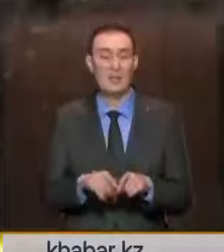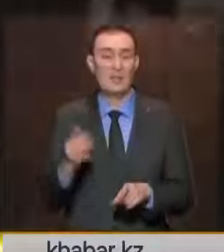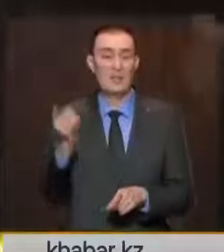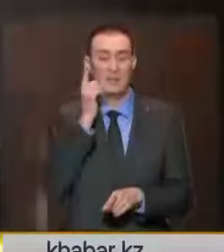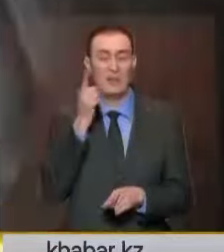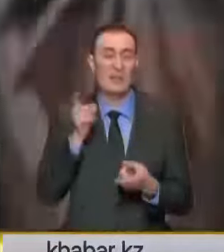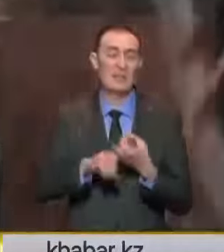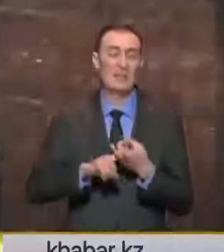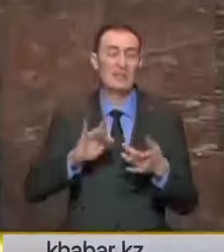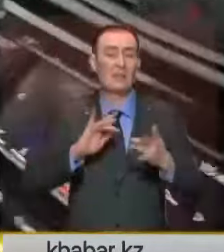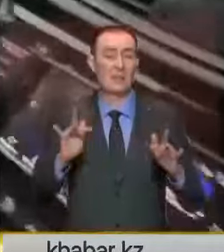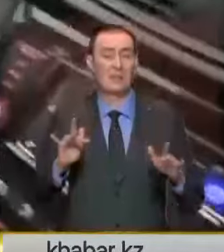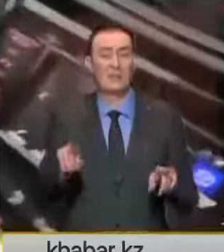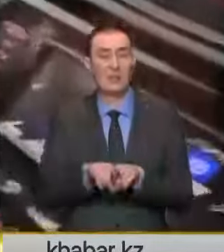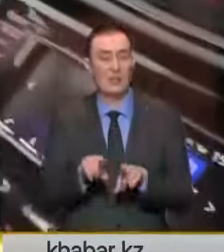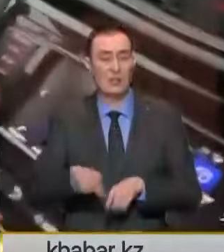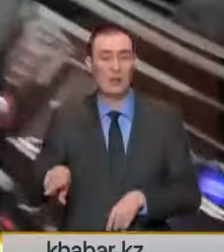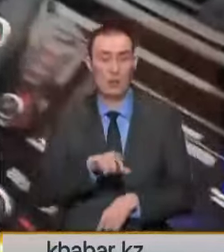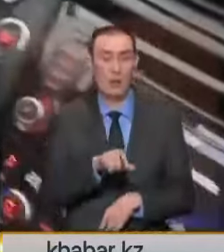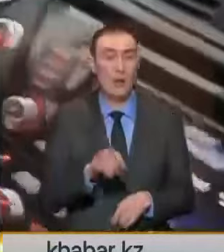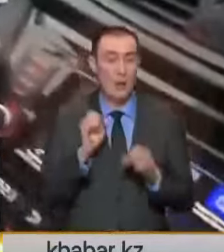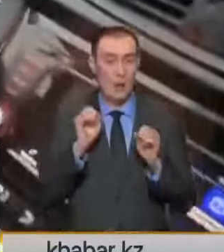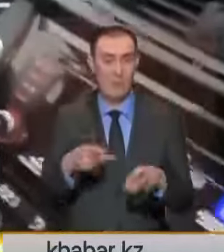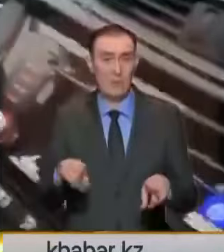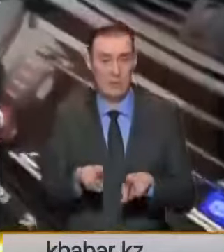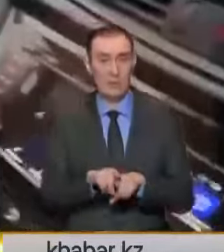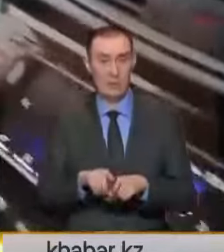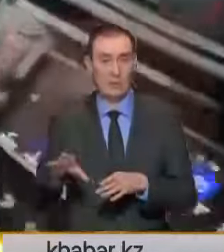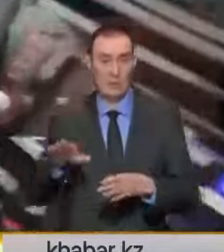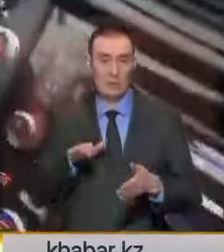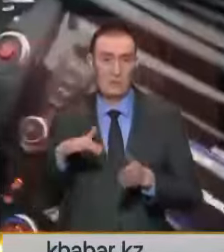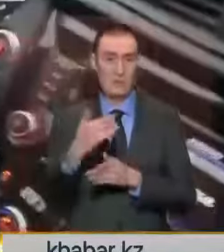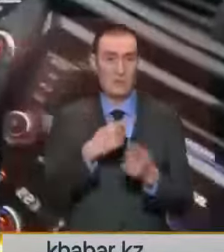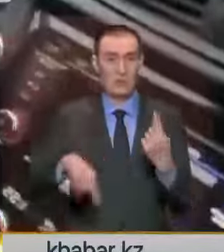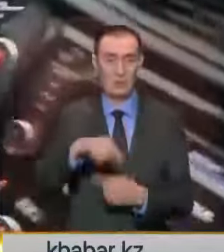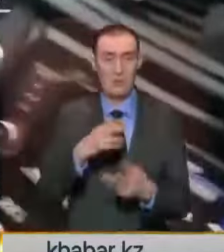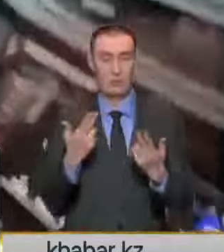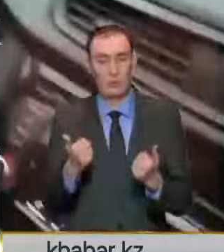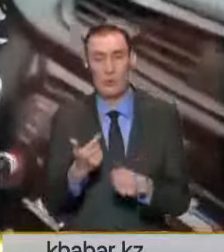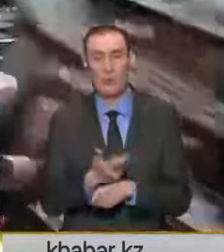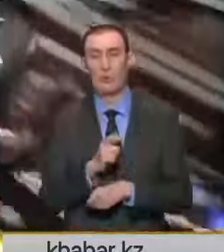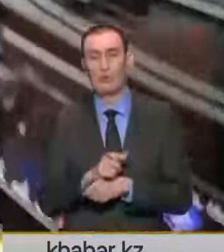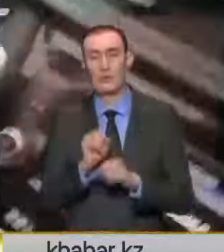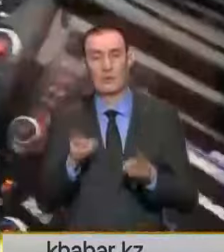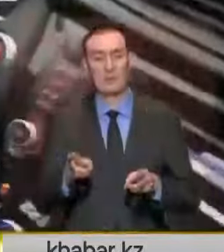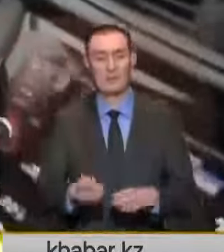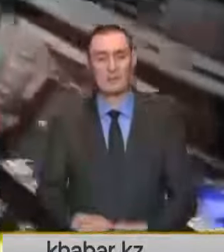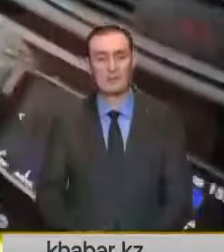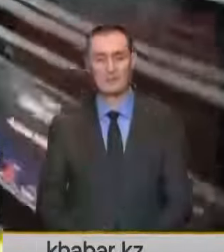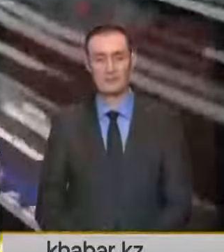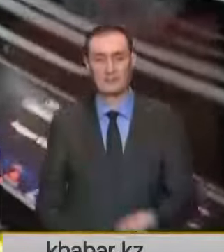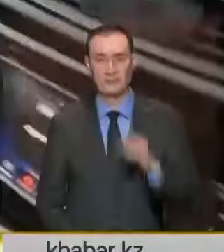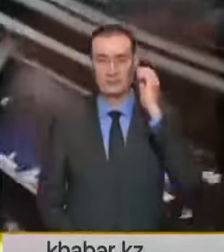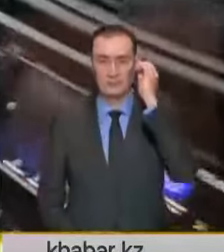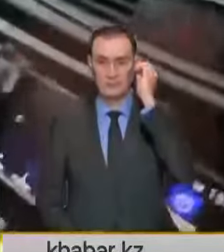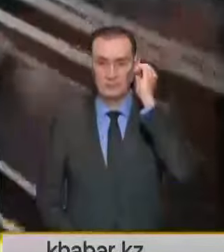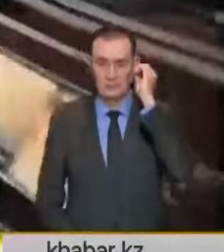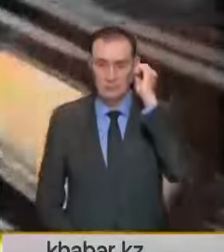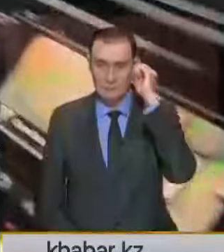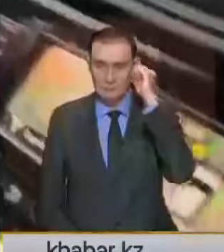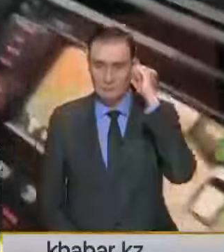и интернета, и дорог. Опасно же, когда так заносит? Конечно. Можно улететь куда-то.